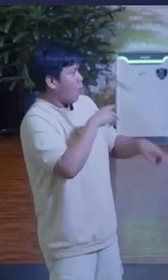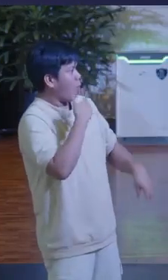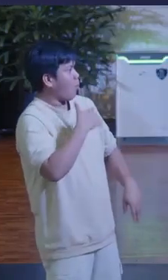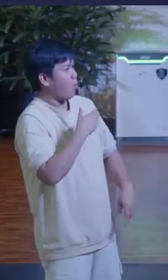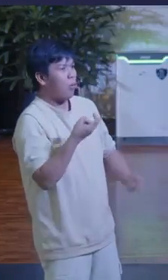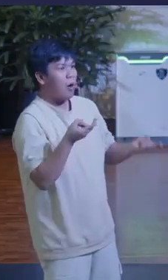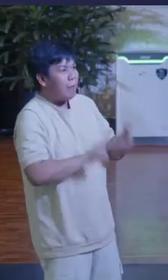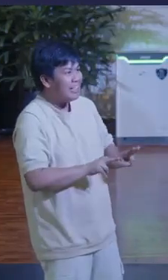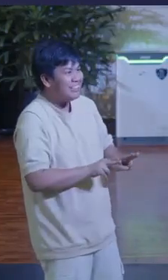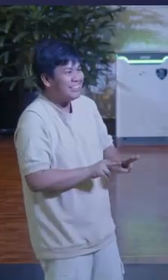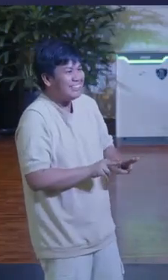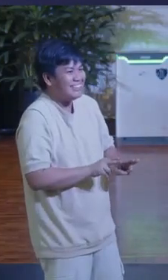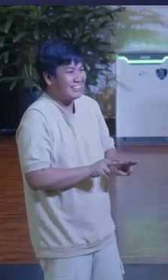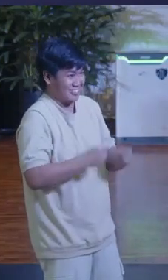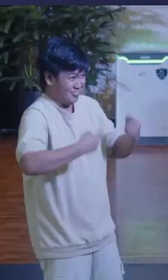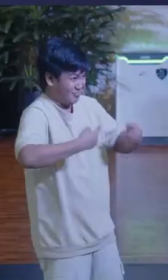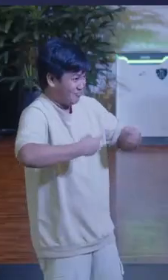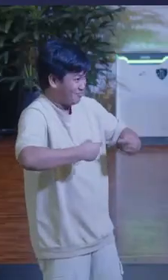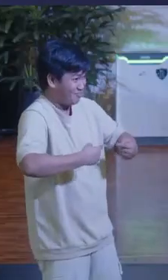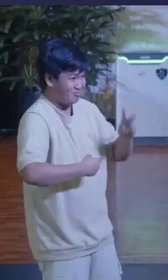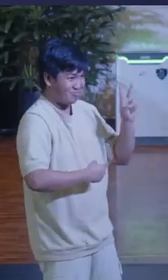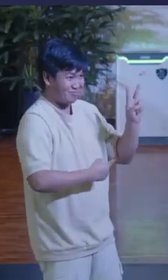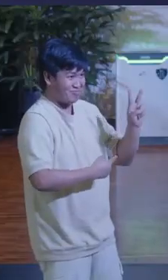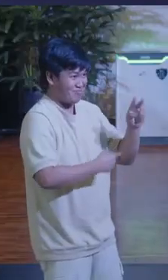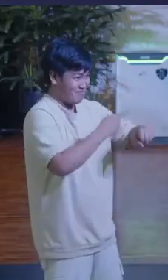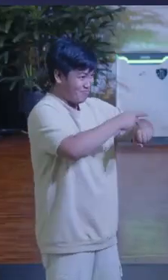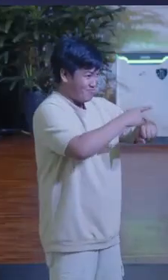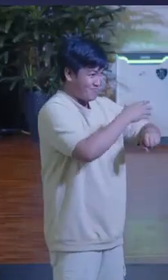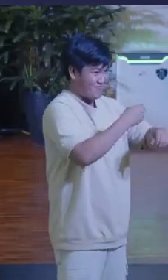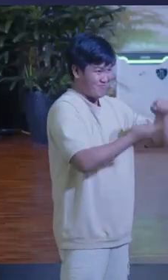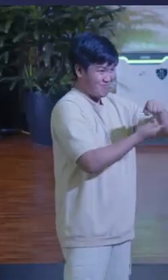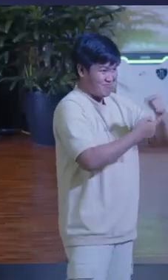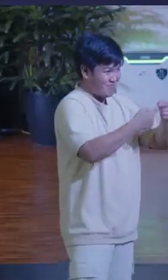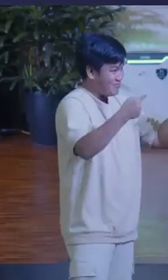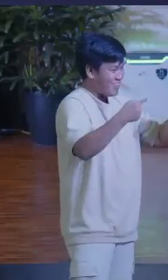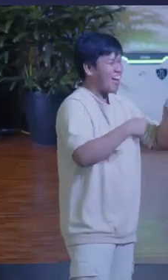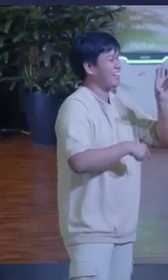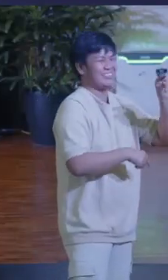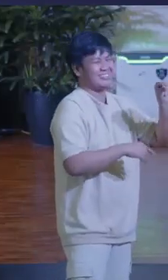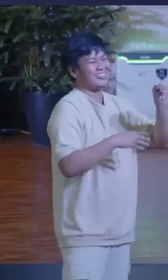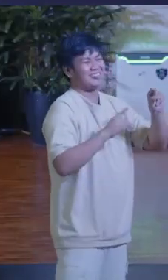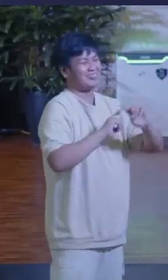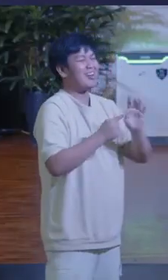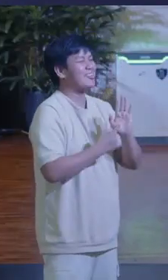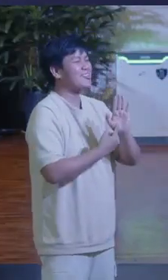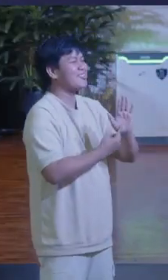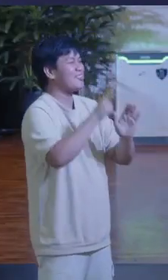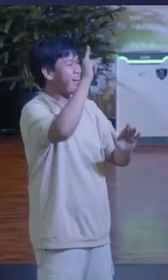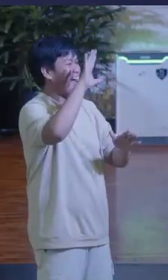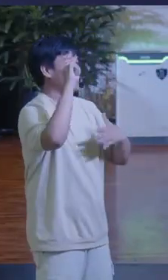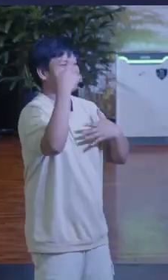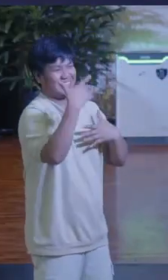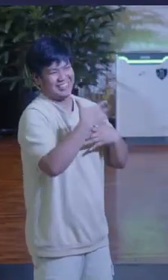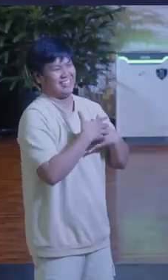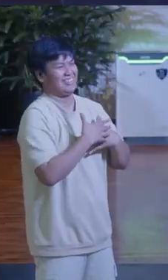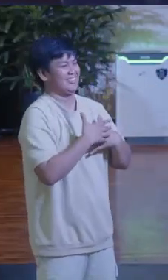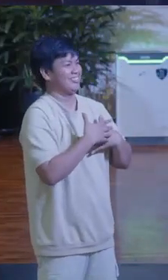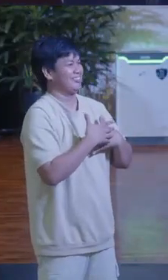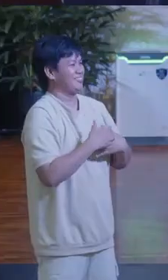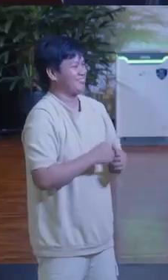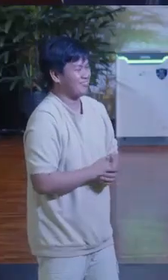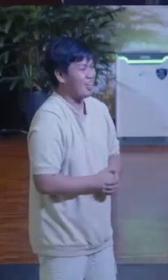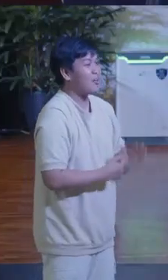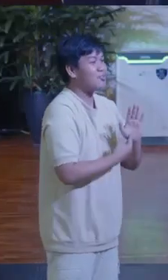Ang title po ng ating mensahe ngayong hapong ito ay ang ating kalayaan sa grasya ng Panginoon. Yan